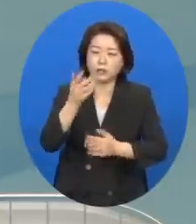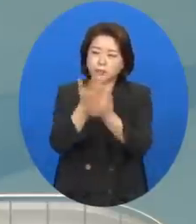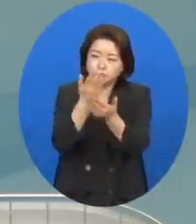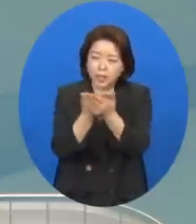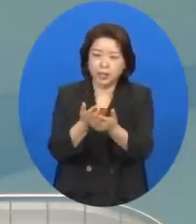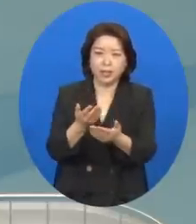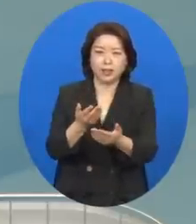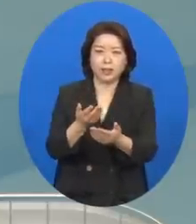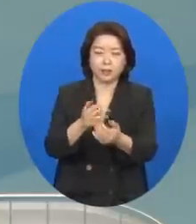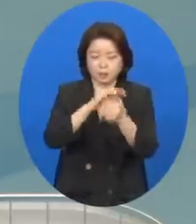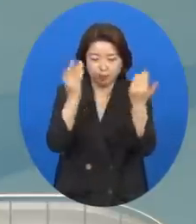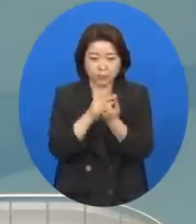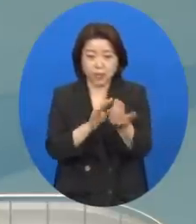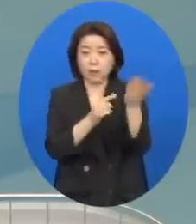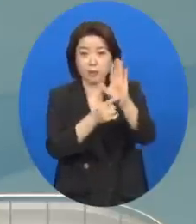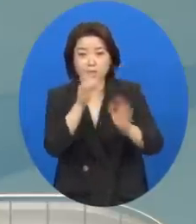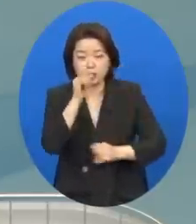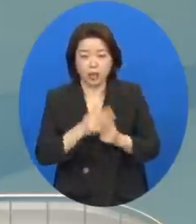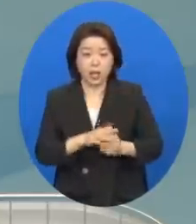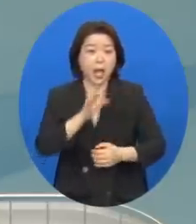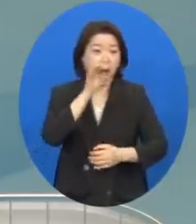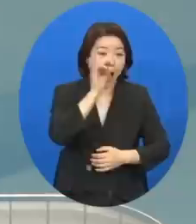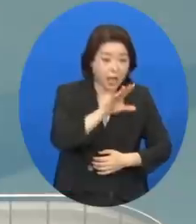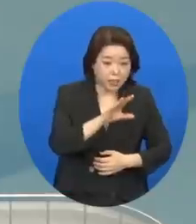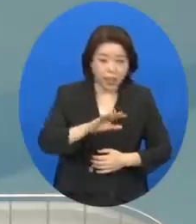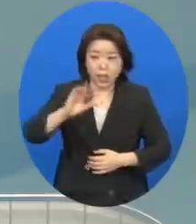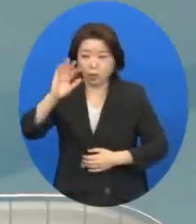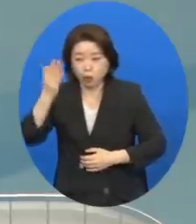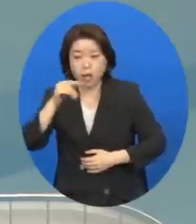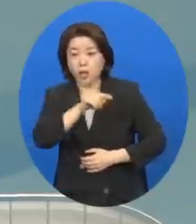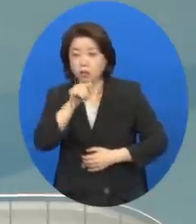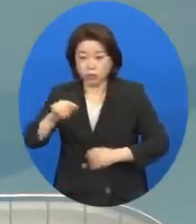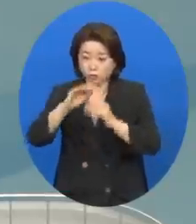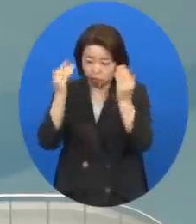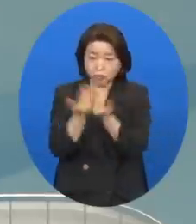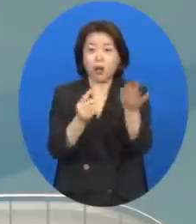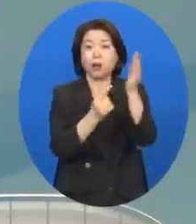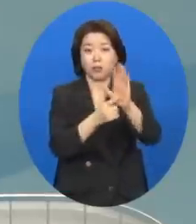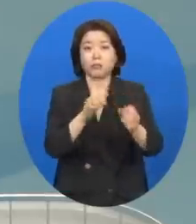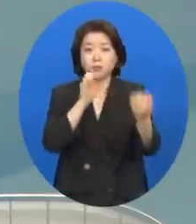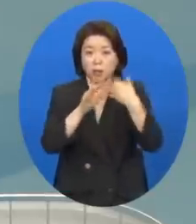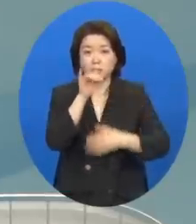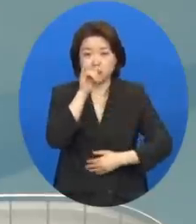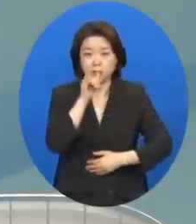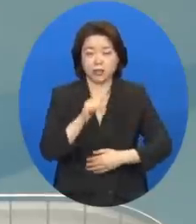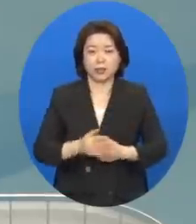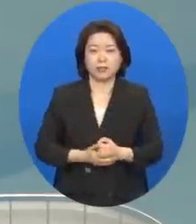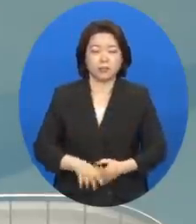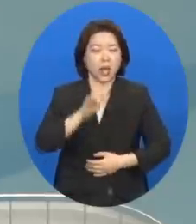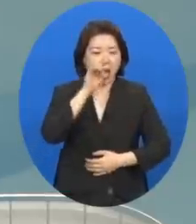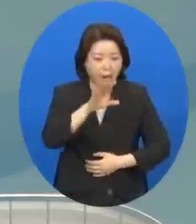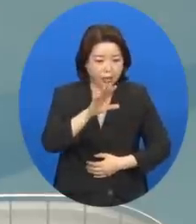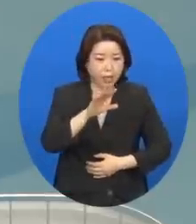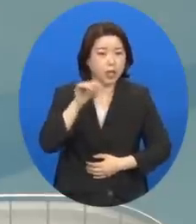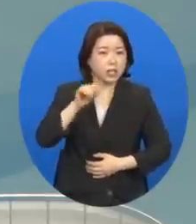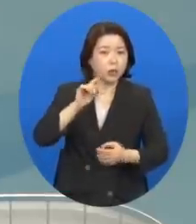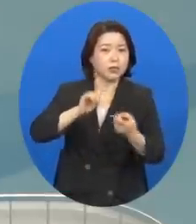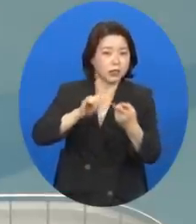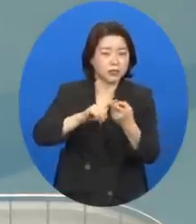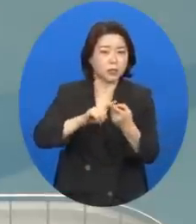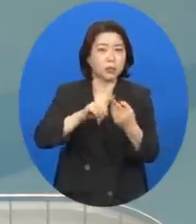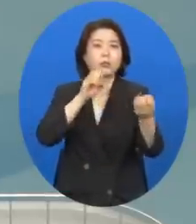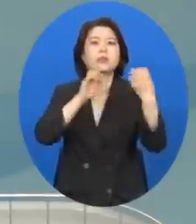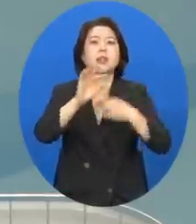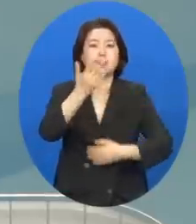다 응답받아요. 안 된다는 말조차도 응답이라니까요. 안 돼. 그것도 응답인 거예요.